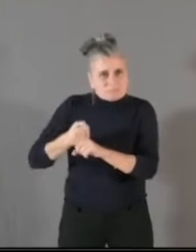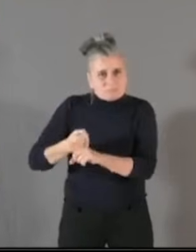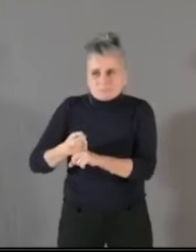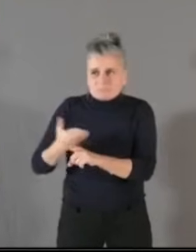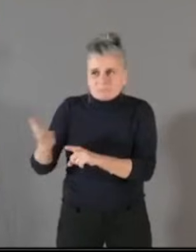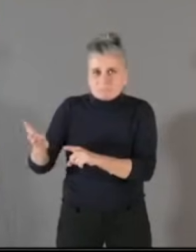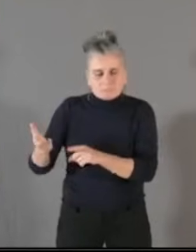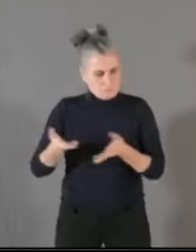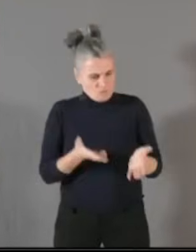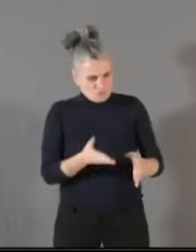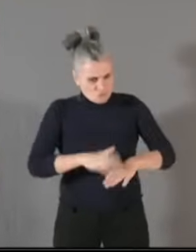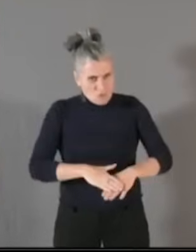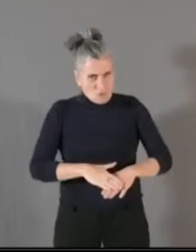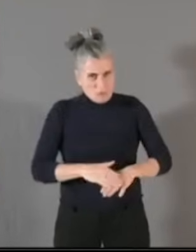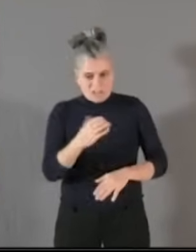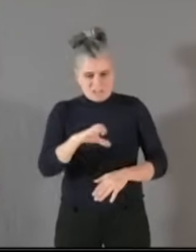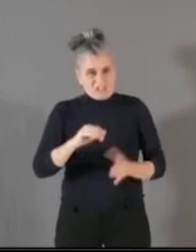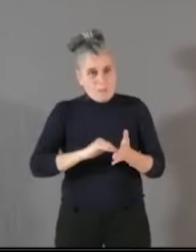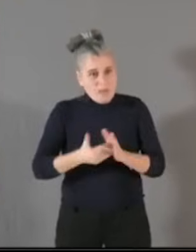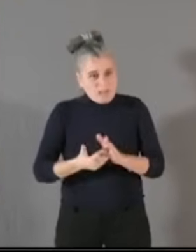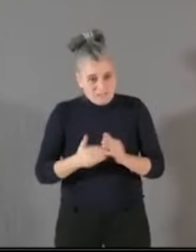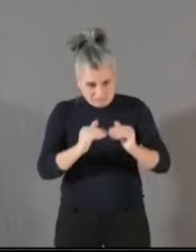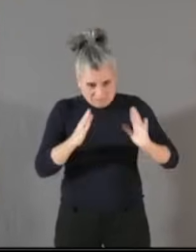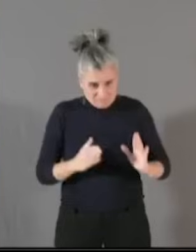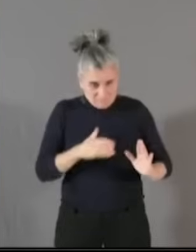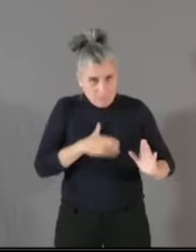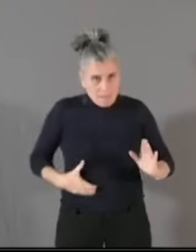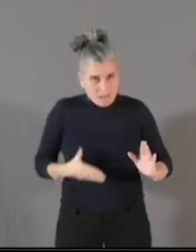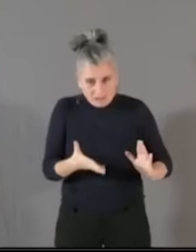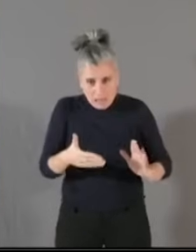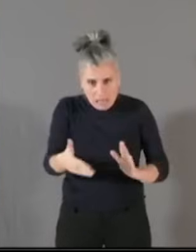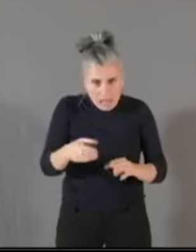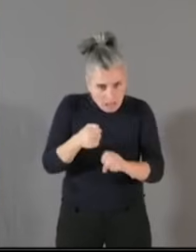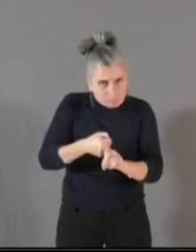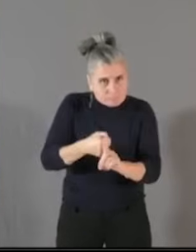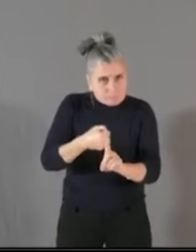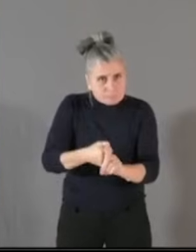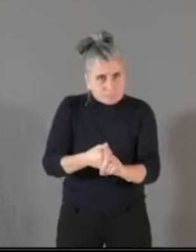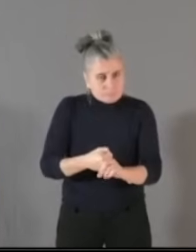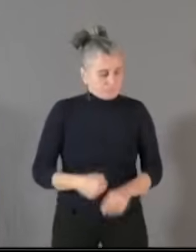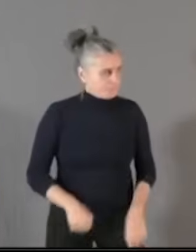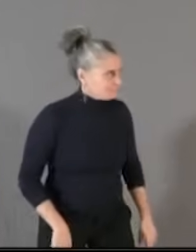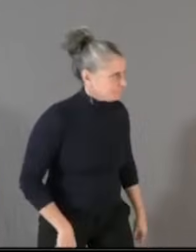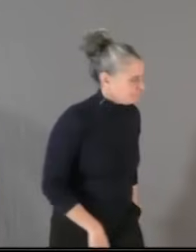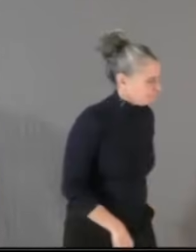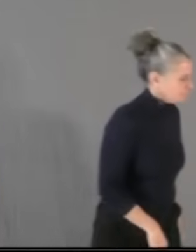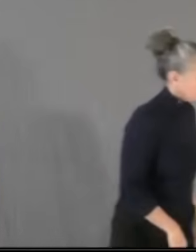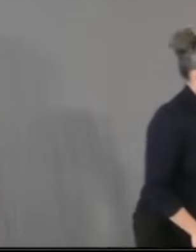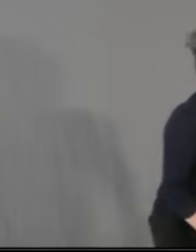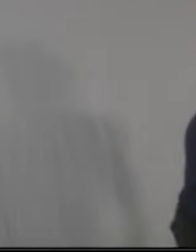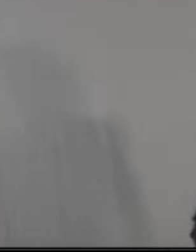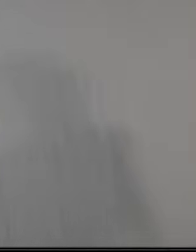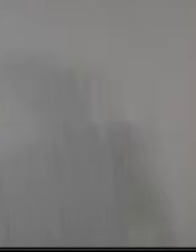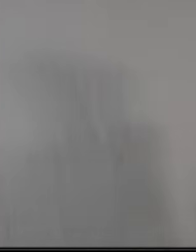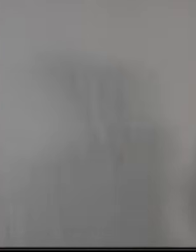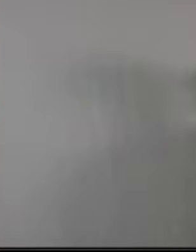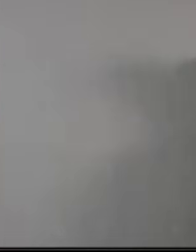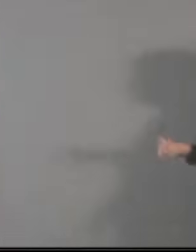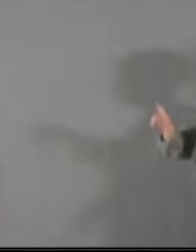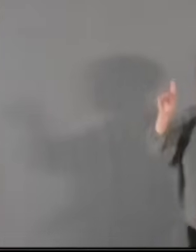Parce que c'est en France que ça se passe. C'est à Marseille que l'islamisme le plus rétrograde oblige des